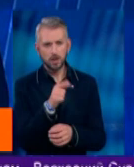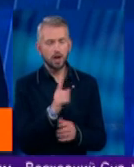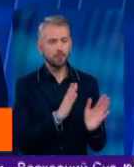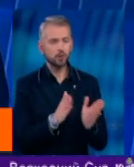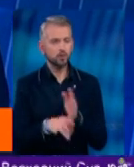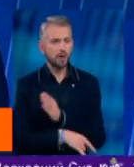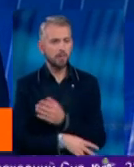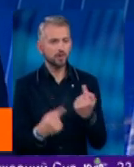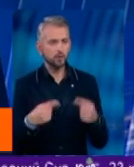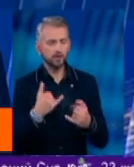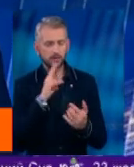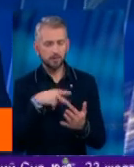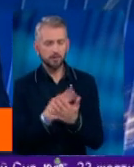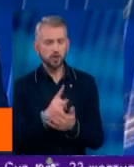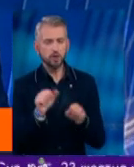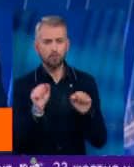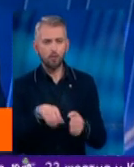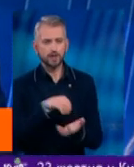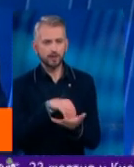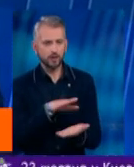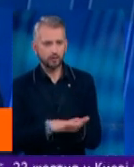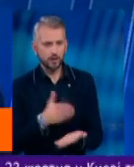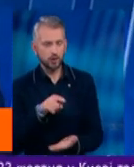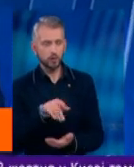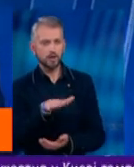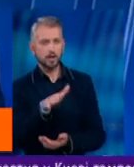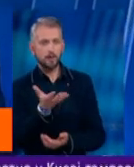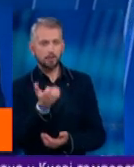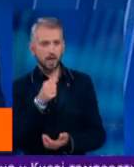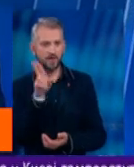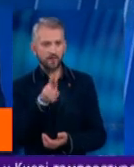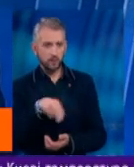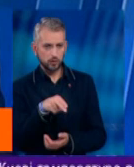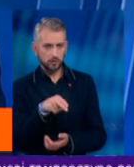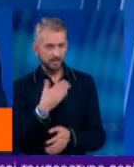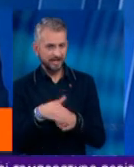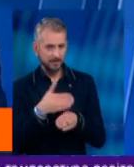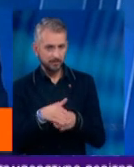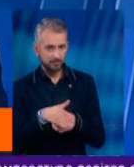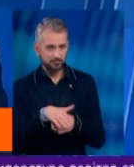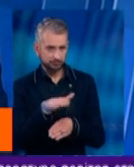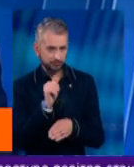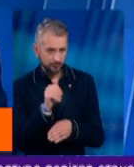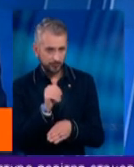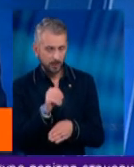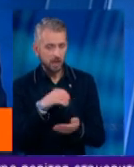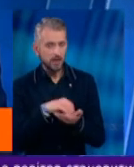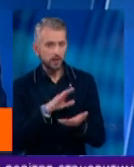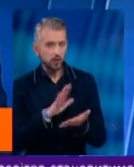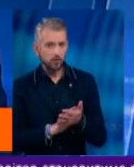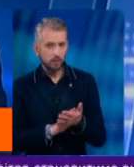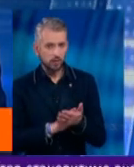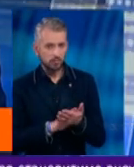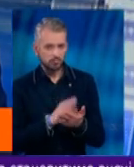банкрутства тепер передбачає, що можна зафіксувати, якщо ви брали валютний кредит в валюті, зафіксувати